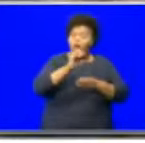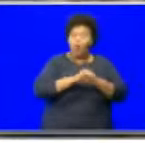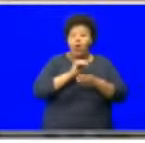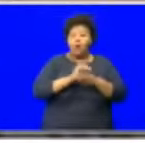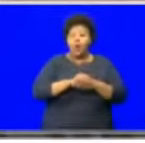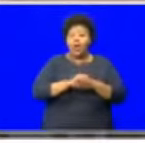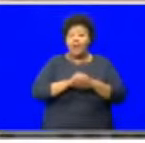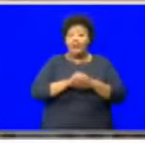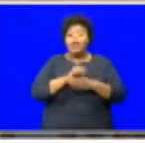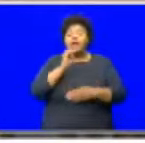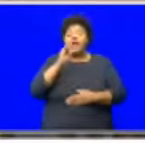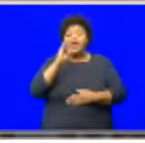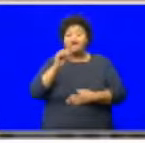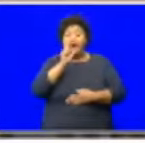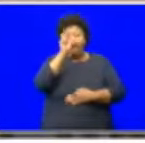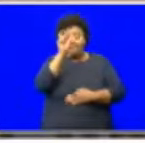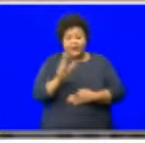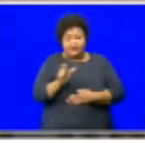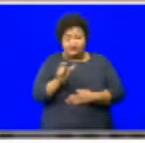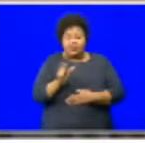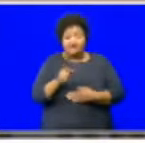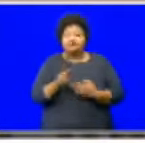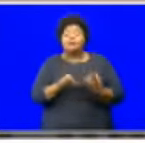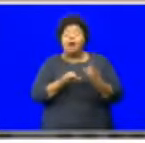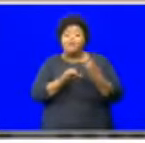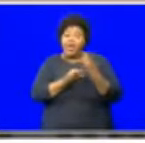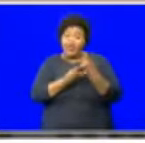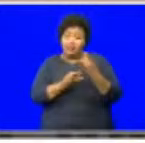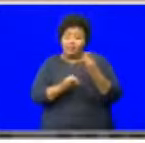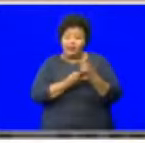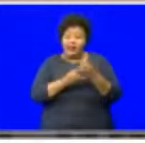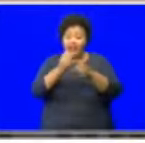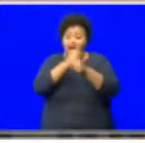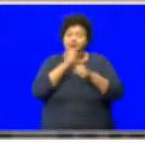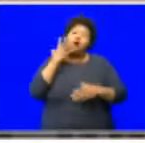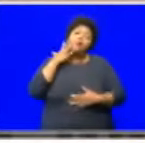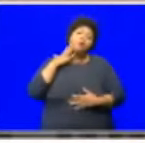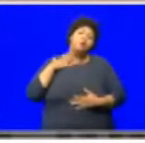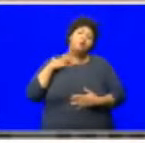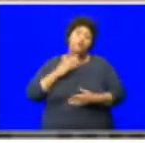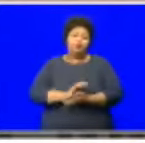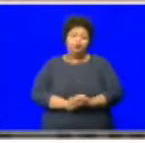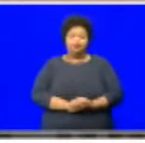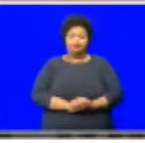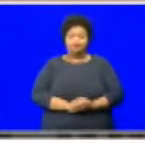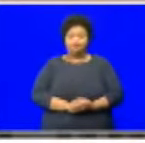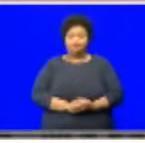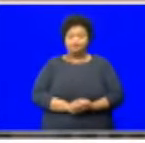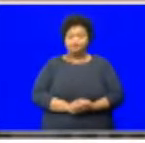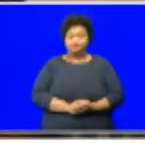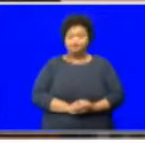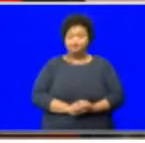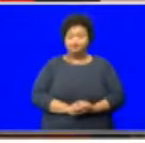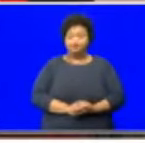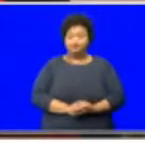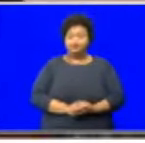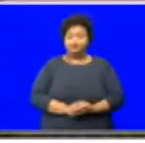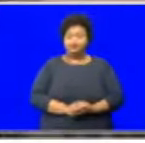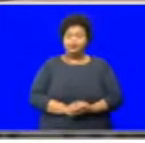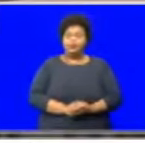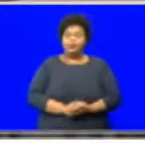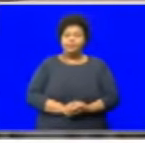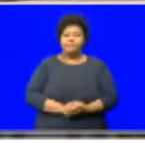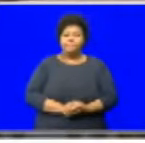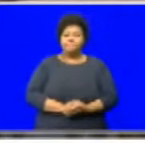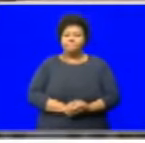sengcondvo. Ngwana thile male inkinga ke lesinayo buthine babu lesibena lesimo sale likhadi leli.